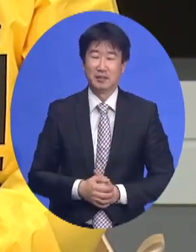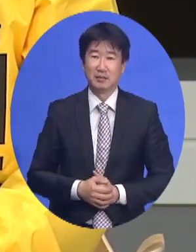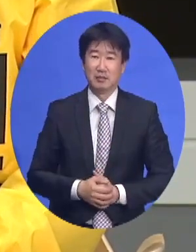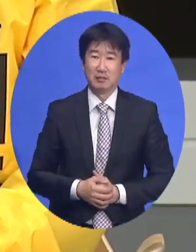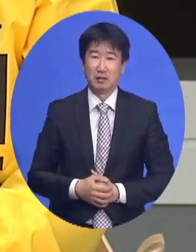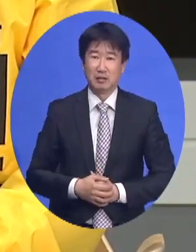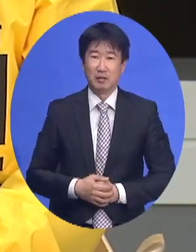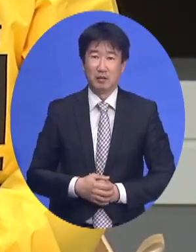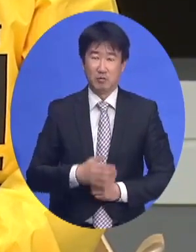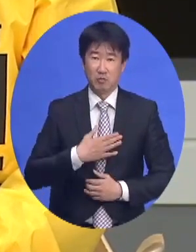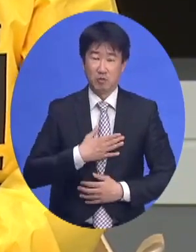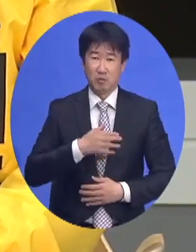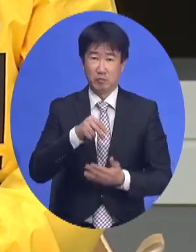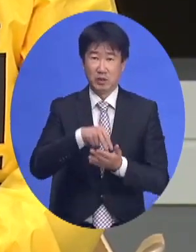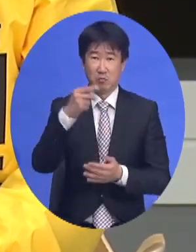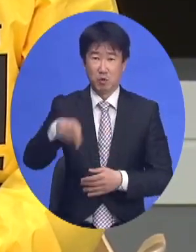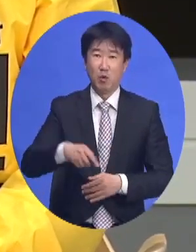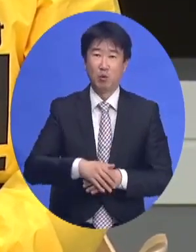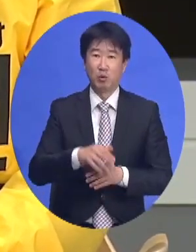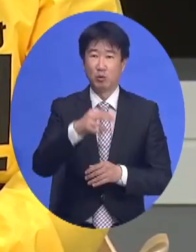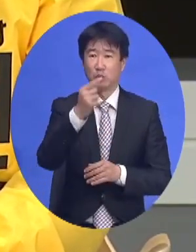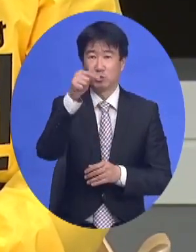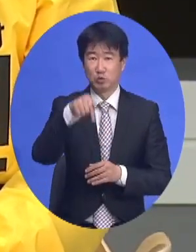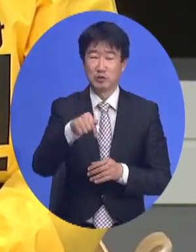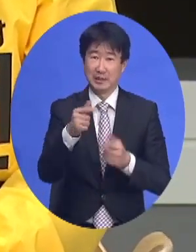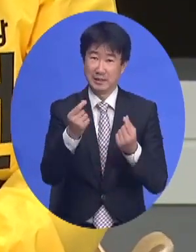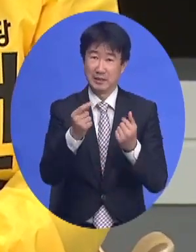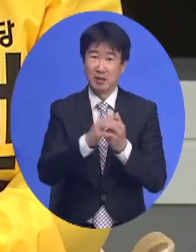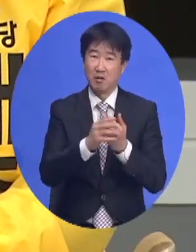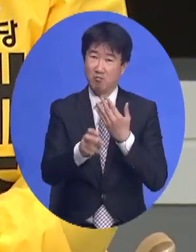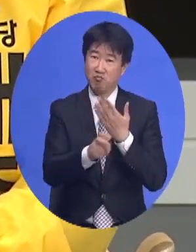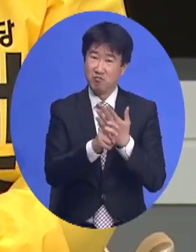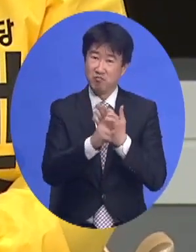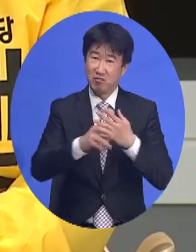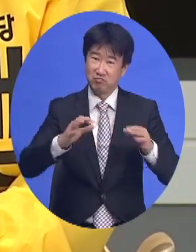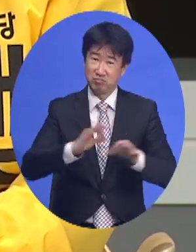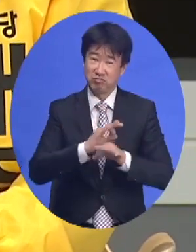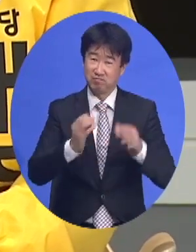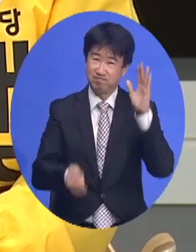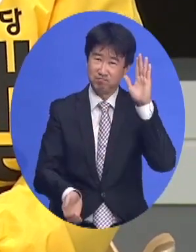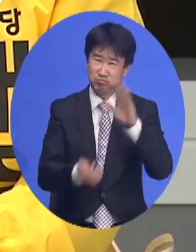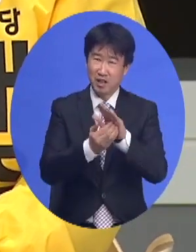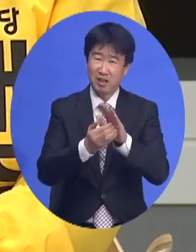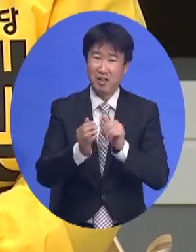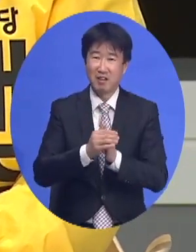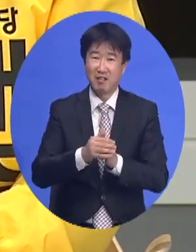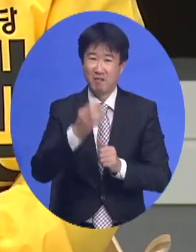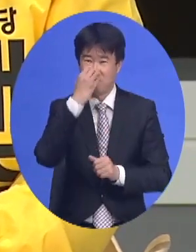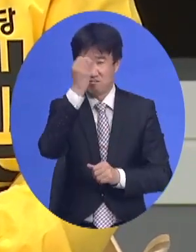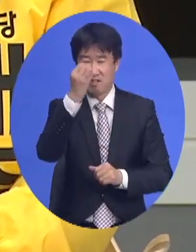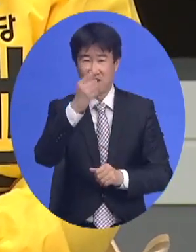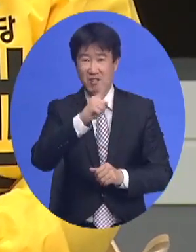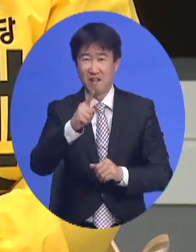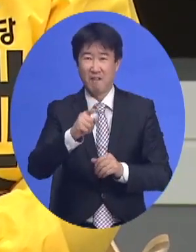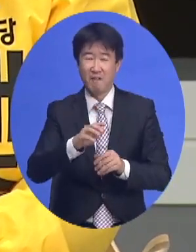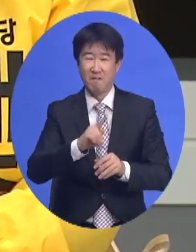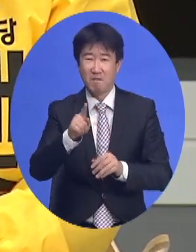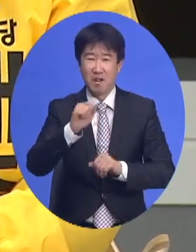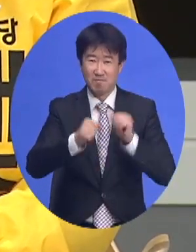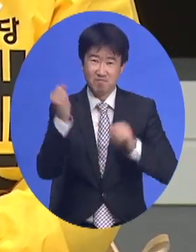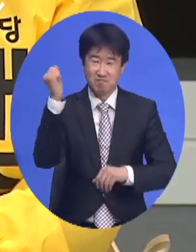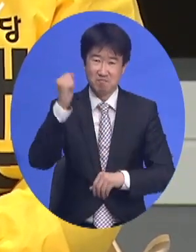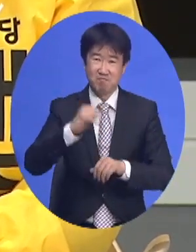그런데요, 저는요 이 조국 씨 같이 불법과 비리의 극치, 위선과 이 기만의 전형인